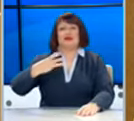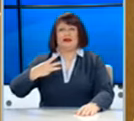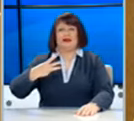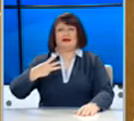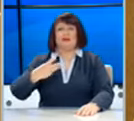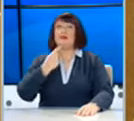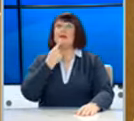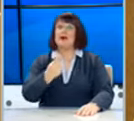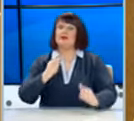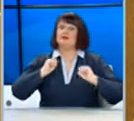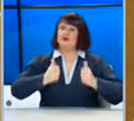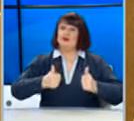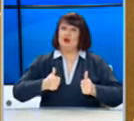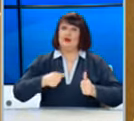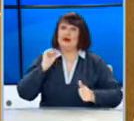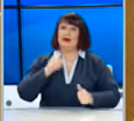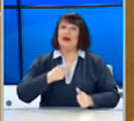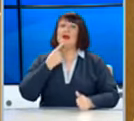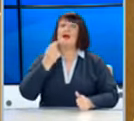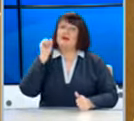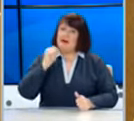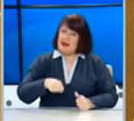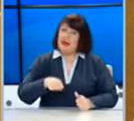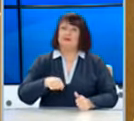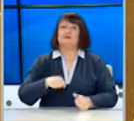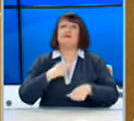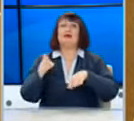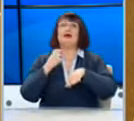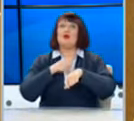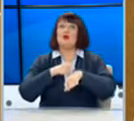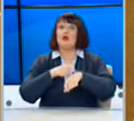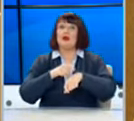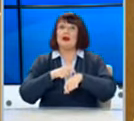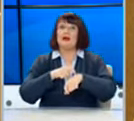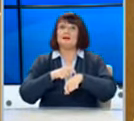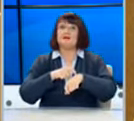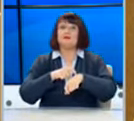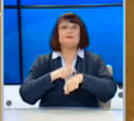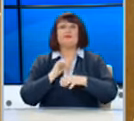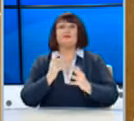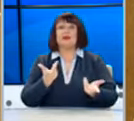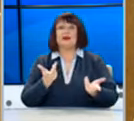με τόλμη ότι ναι, έχει έρθει η ώρα για